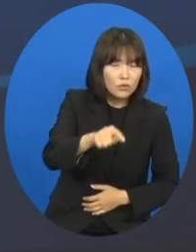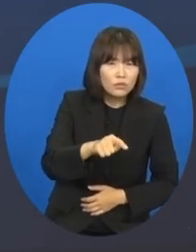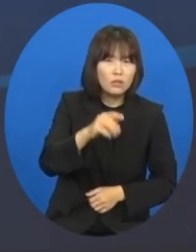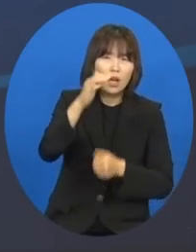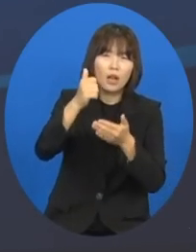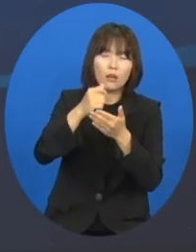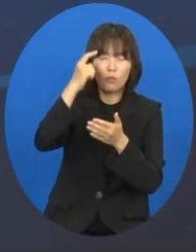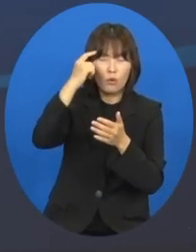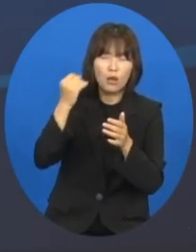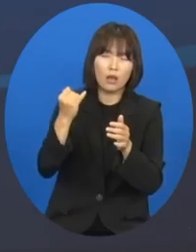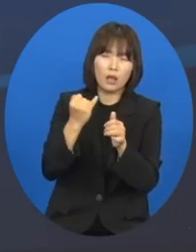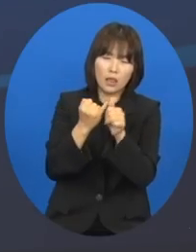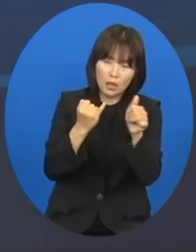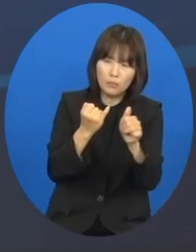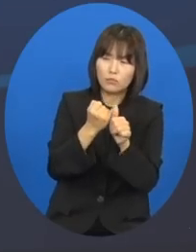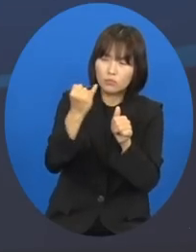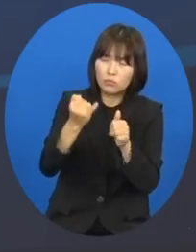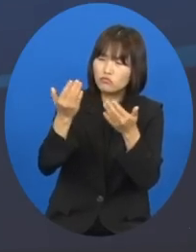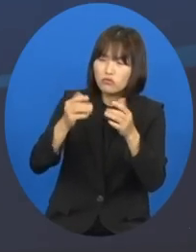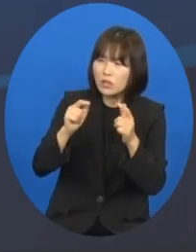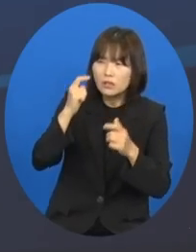왜 배우자를 안 주십니까